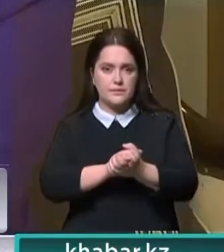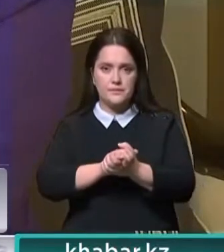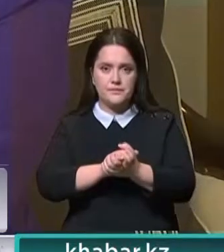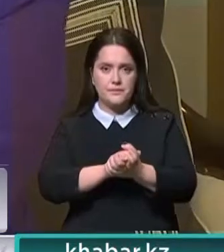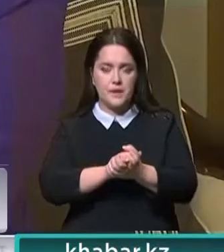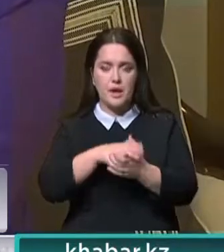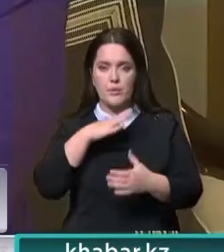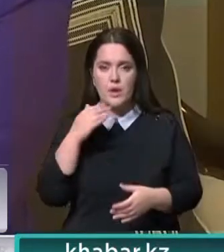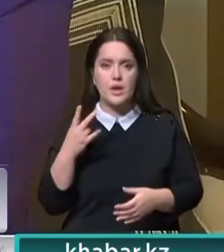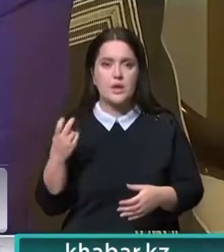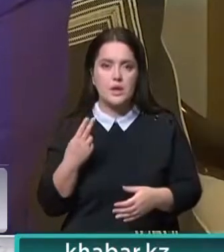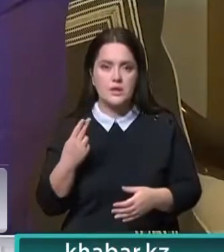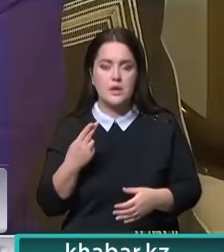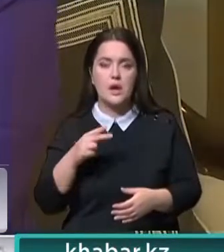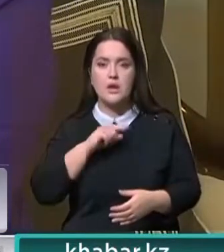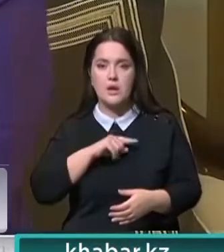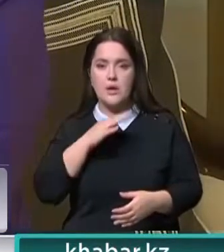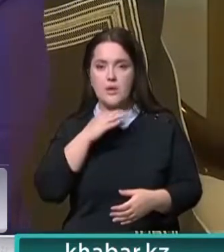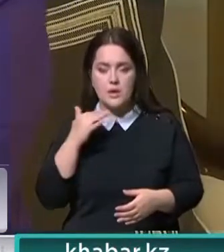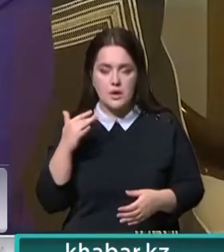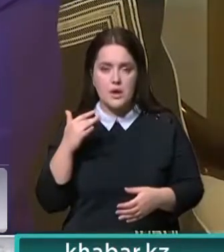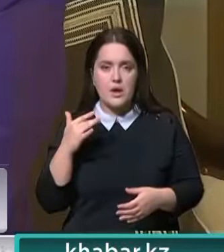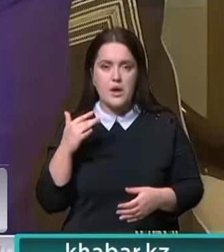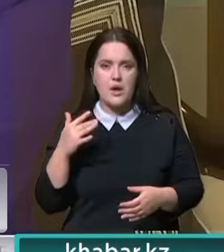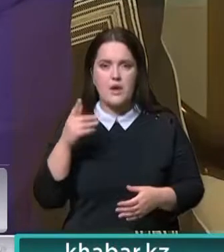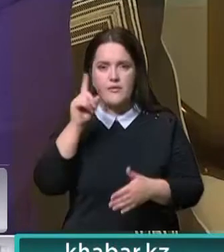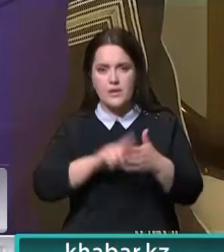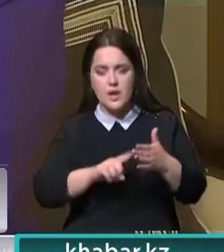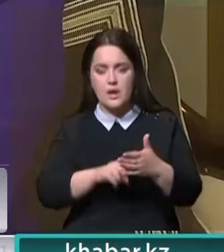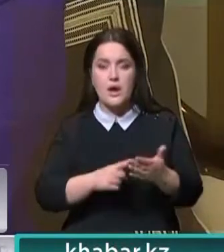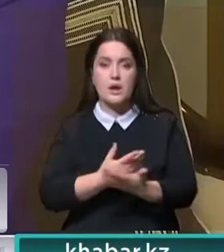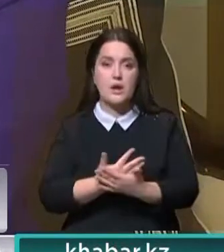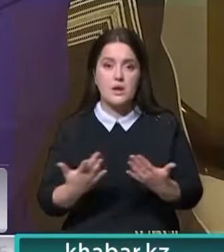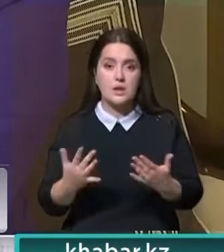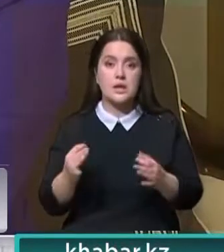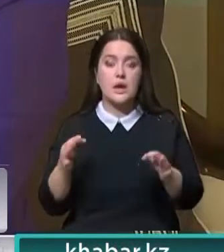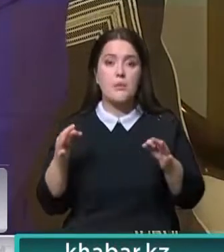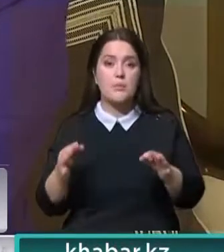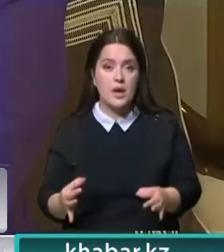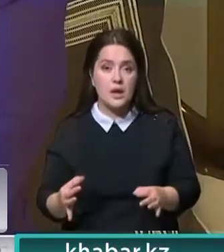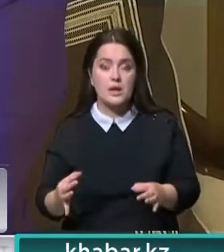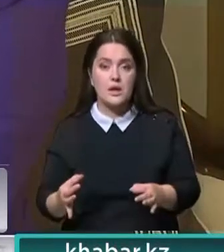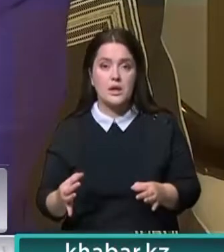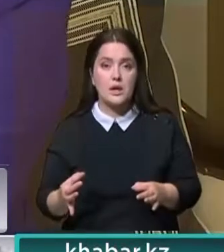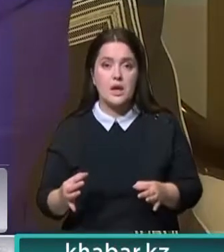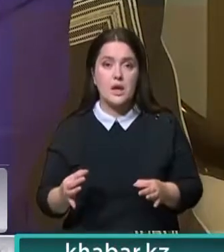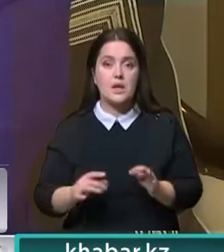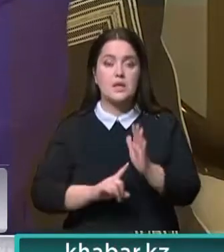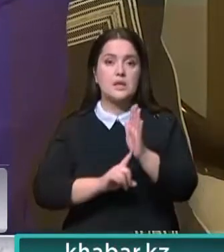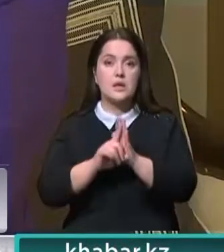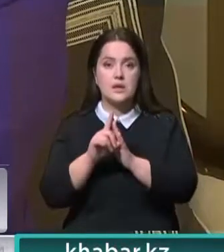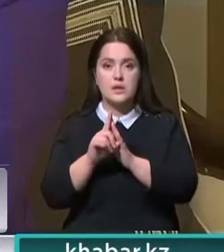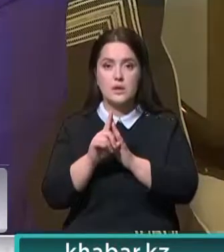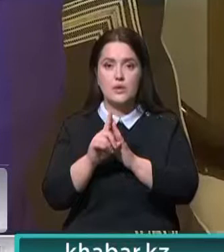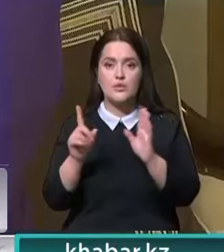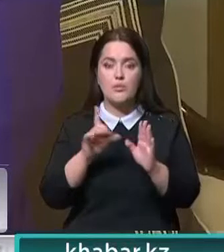Это многонациональный характер, многоконфессиональный характер и правильное определение изначально,